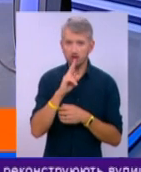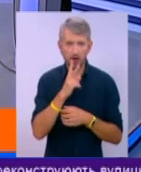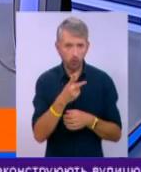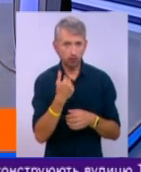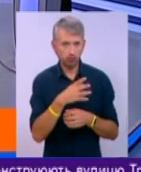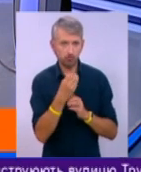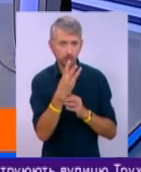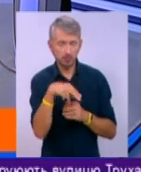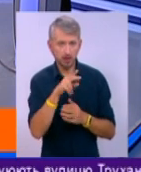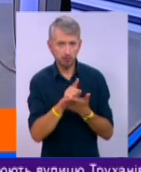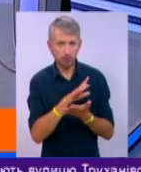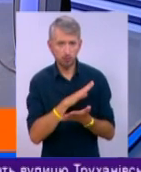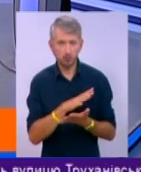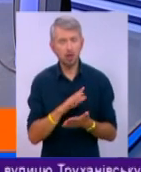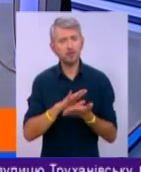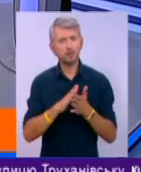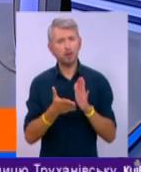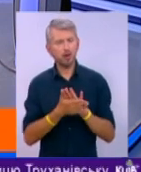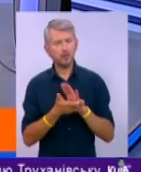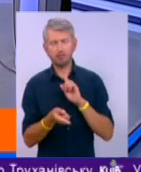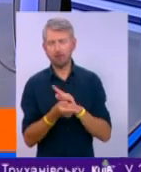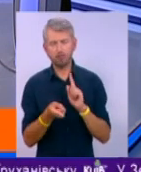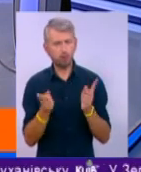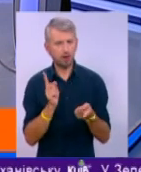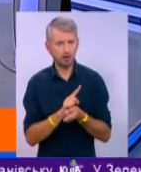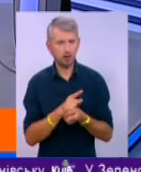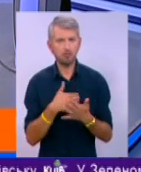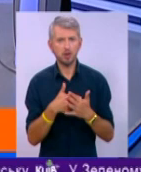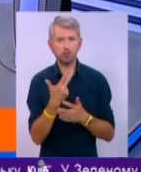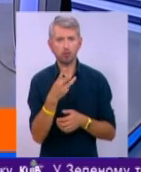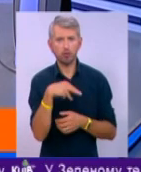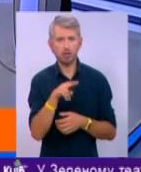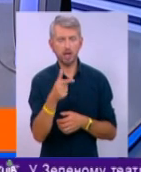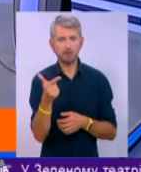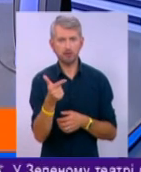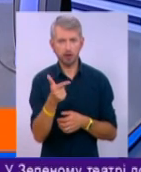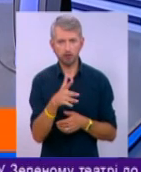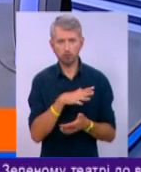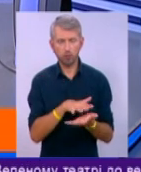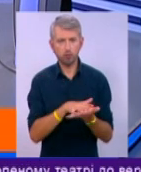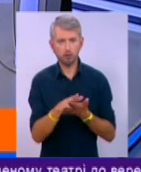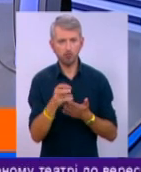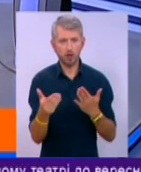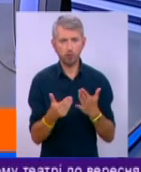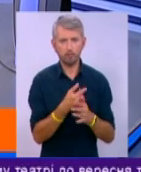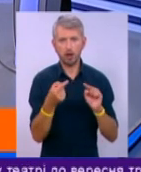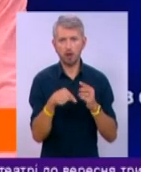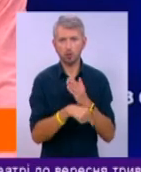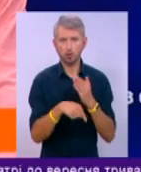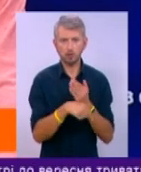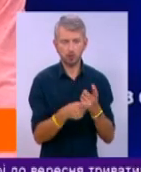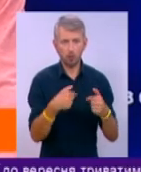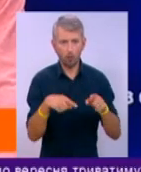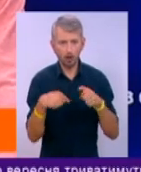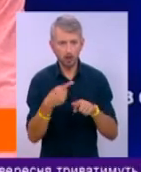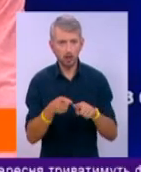Де вони? Що це за кошти? Ситуація якраз навпаки. Близько 3 мільярдів гривень було потрачено на нові антикорупційні органи.